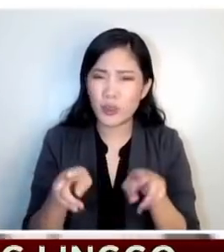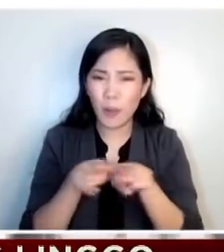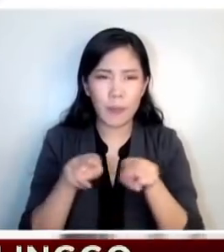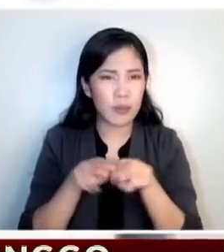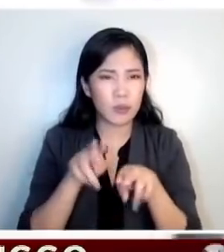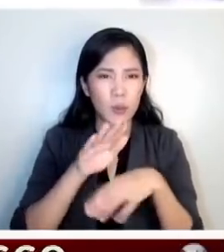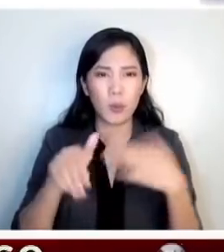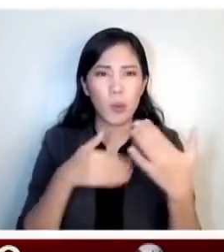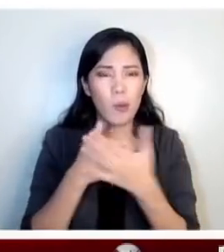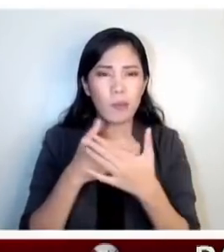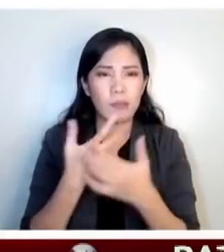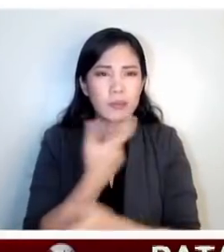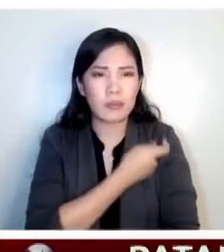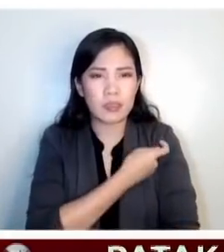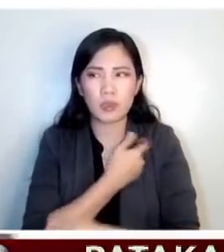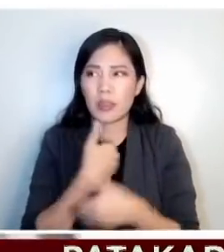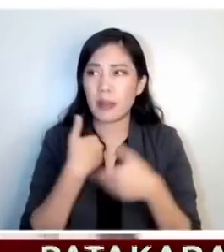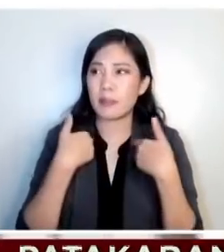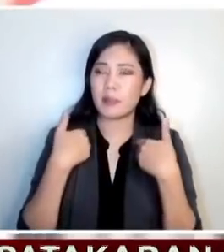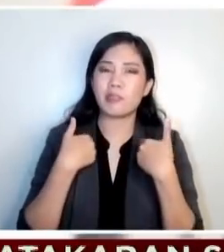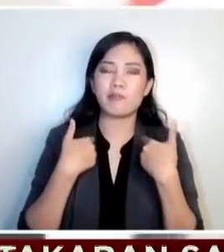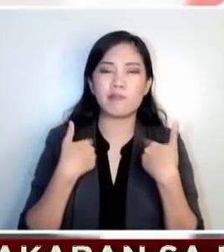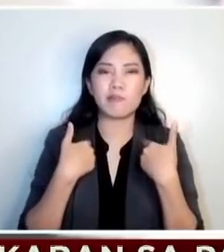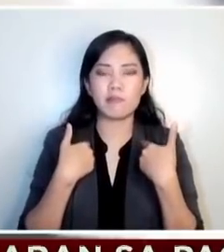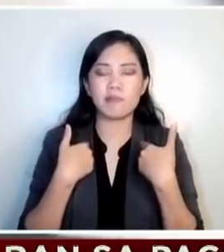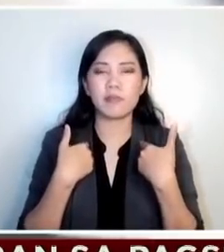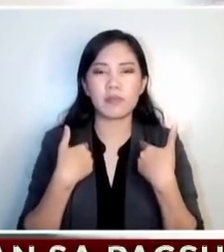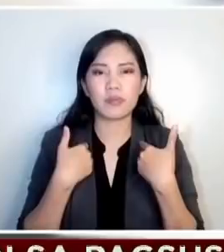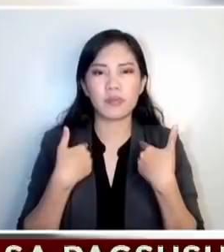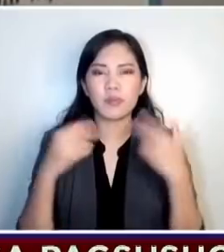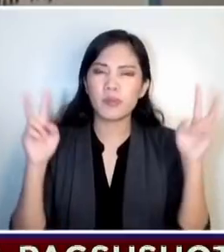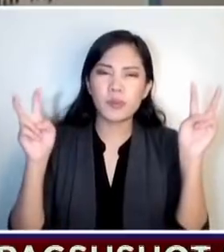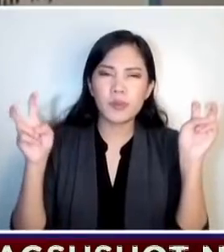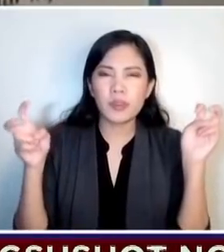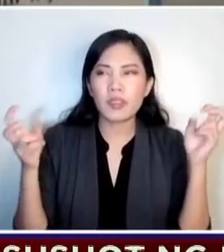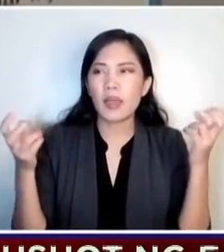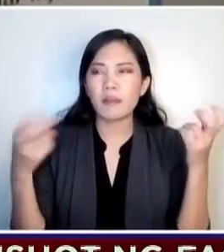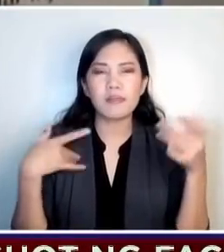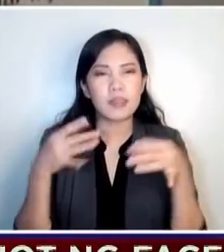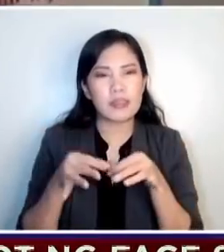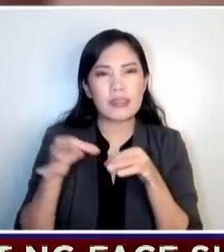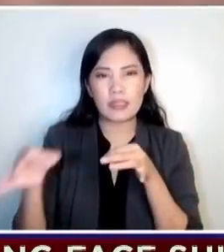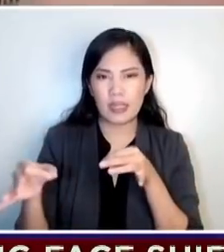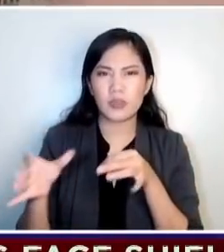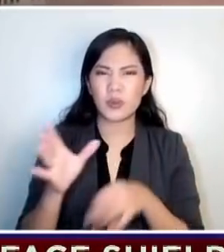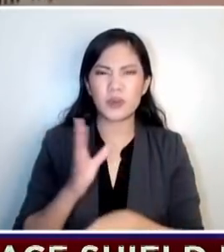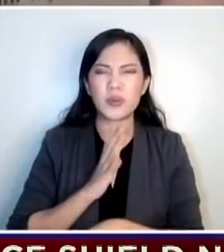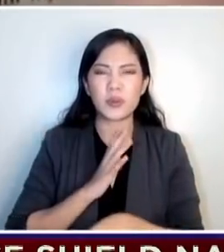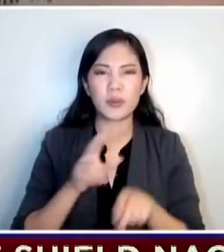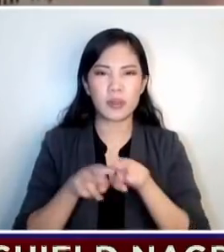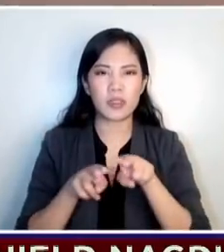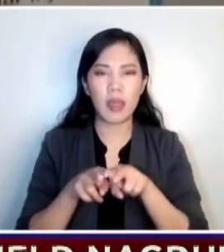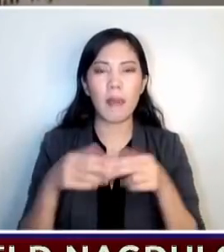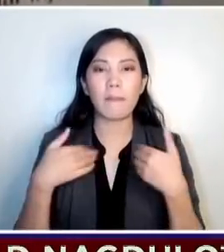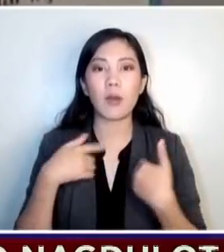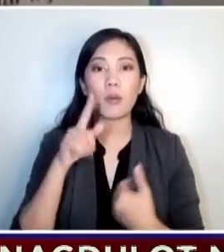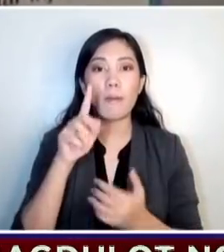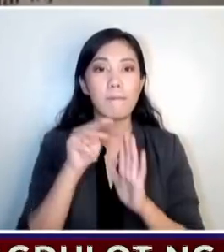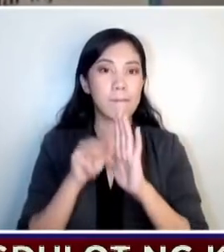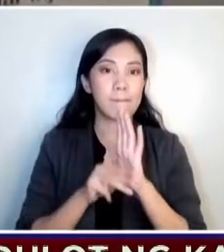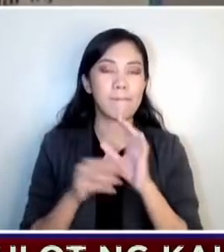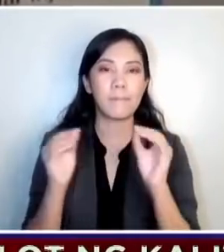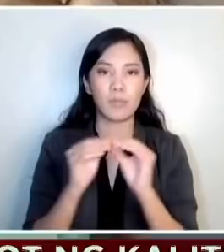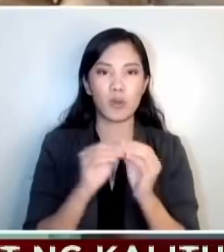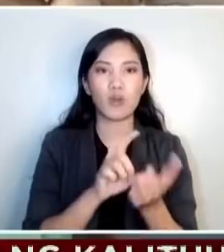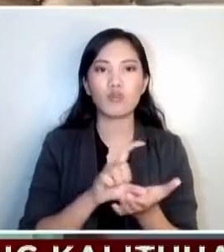talagang nagkakaroon na tinatawag nating mga delays. 1 milyong doses pa ng Moderna ang inaasahan sa Hulyo ayon